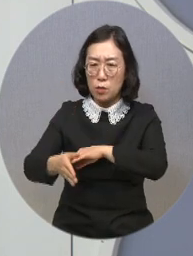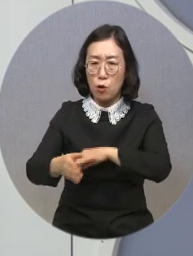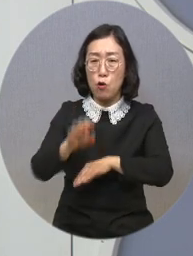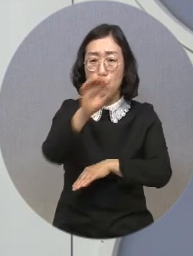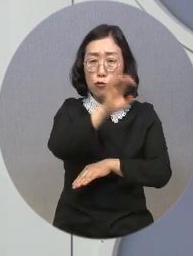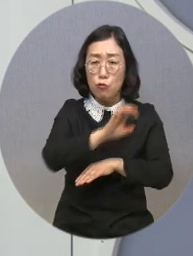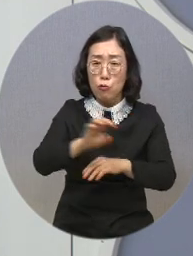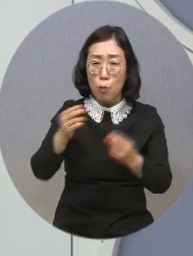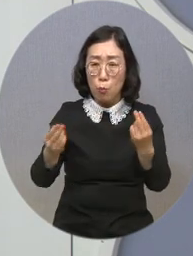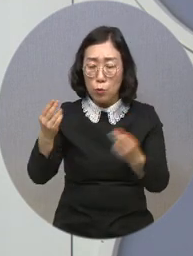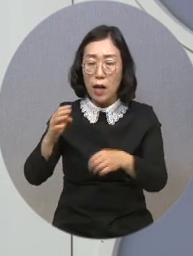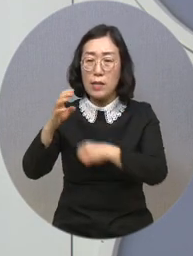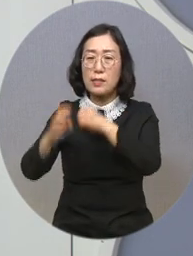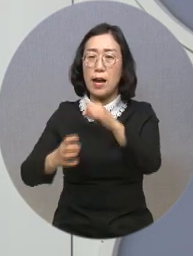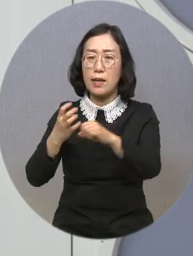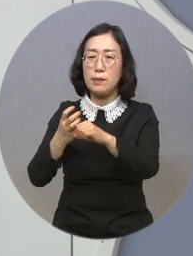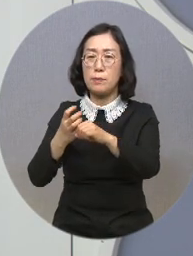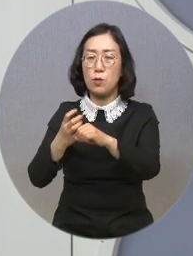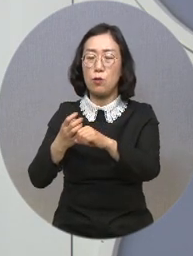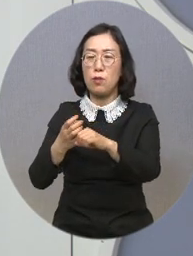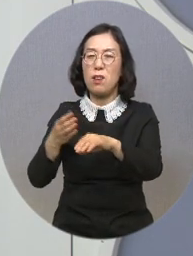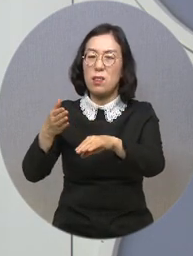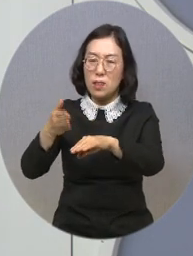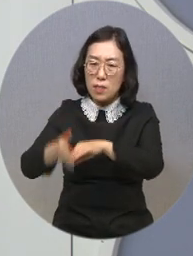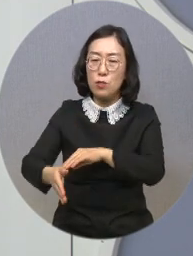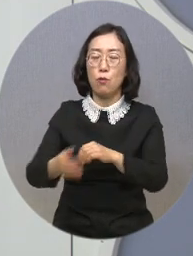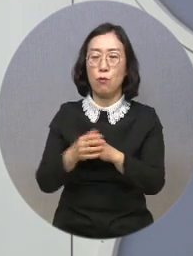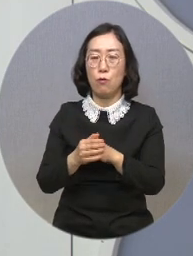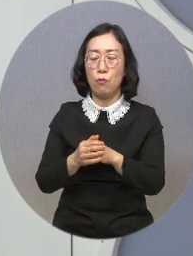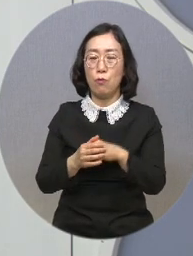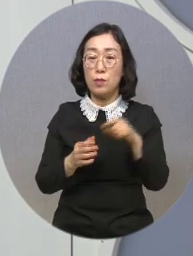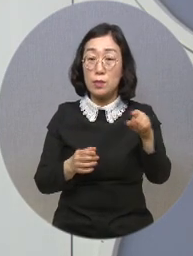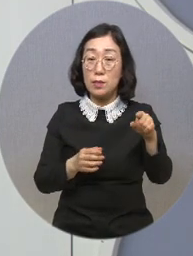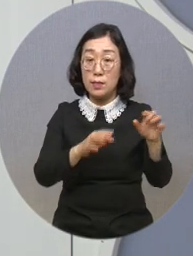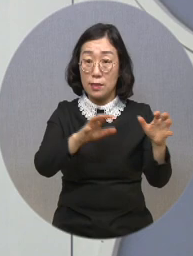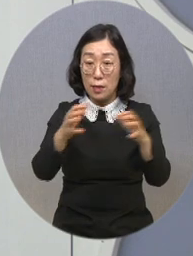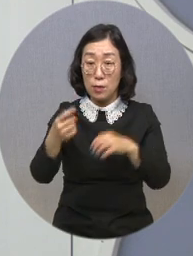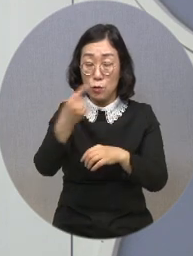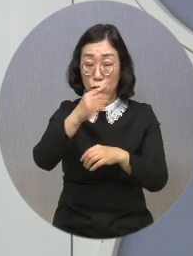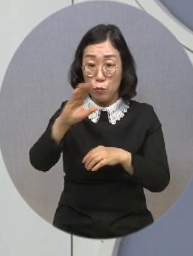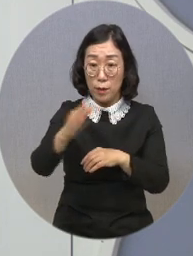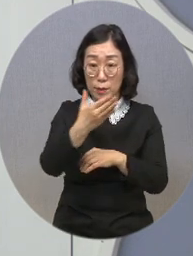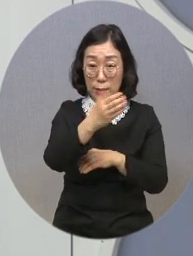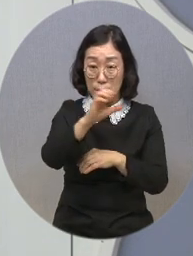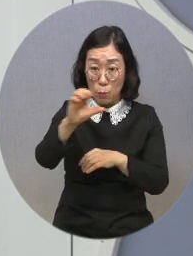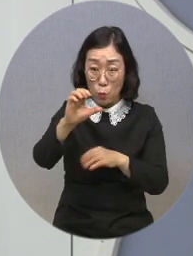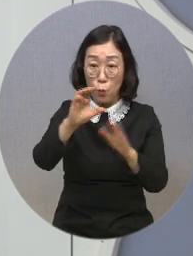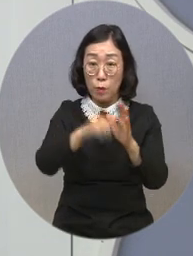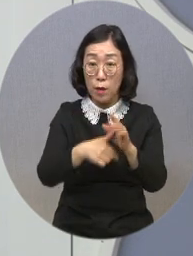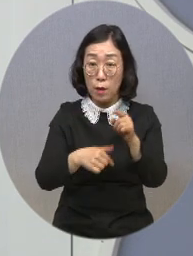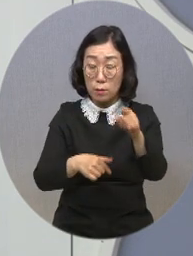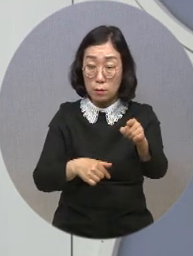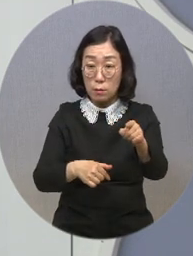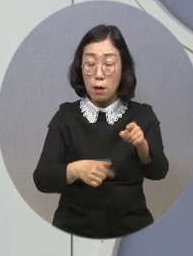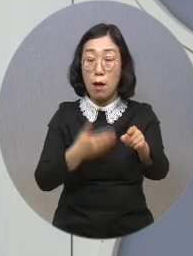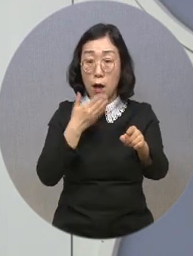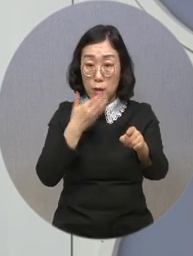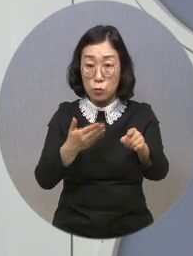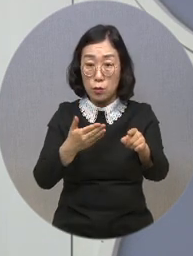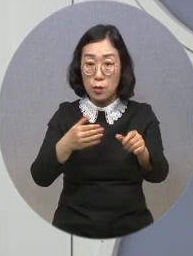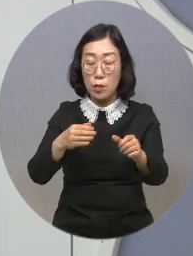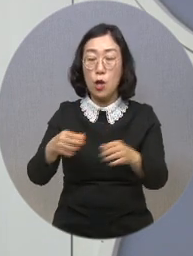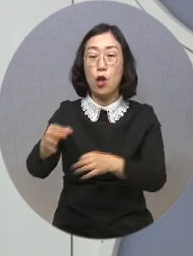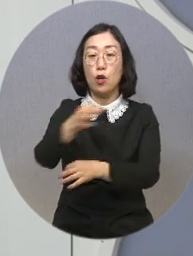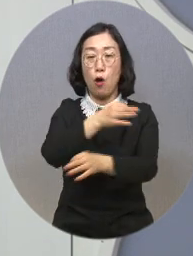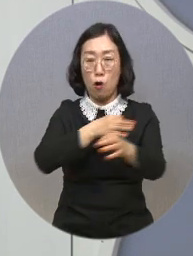한 40년 뒤떨어져 있죠. 왜냐하면 뭐 그 나라들은 1945년에 이 그런 걸 할 수 있는 그